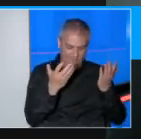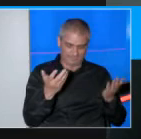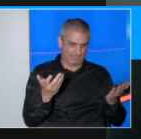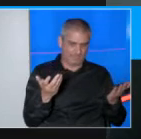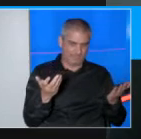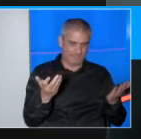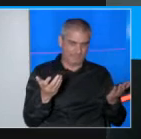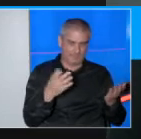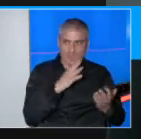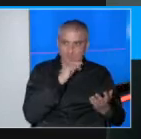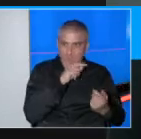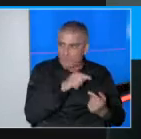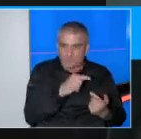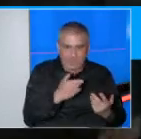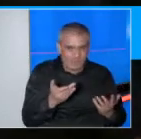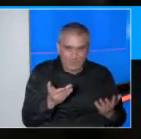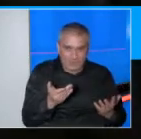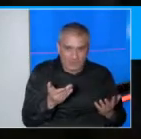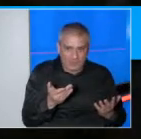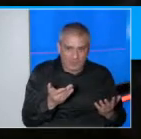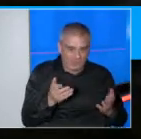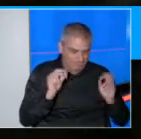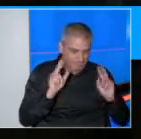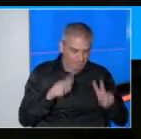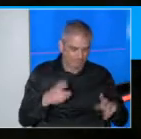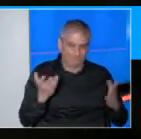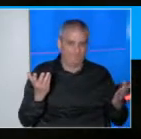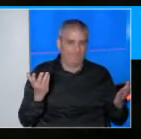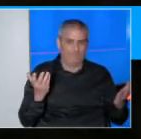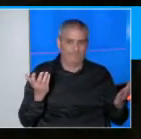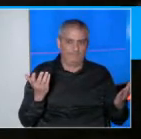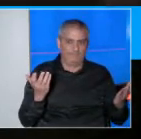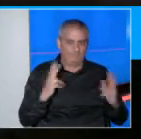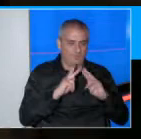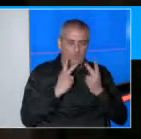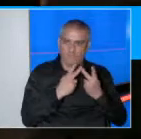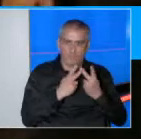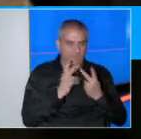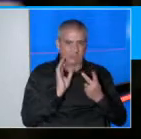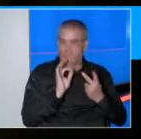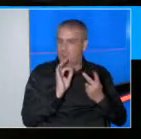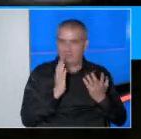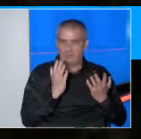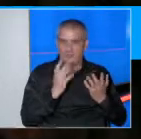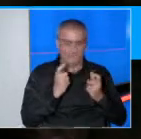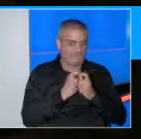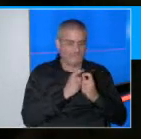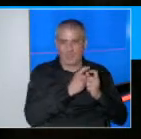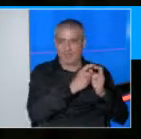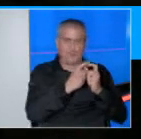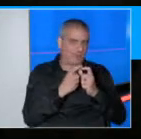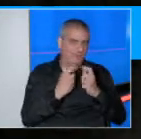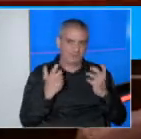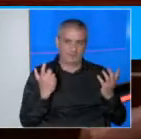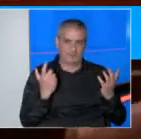בקבינט. הרי מדובר פה בחד משמעית, בקבוצה של מפלגות.